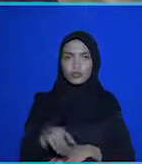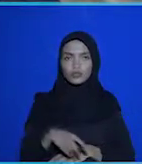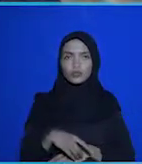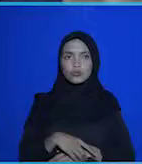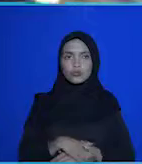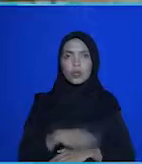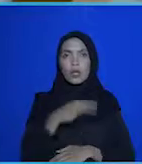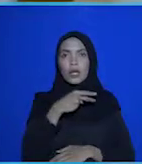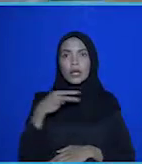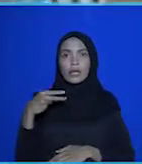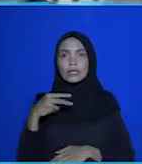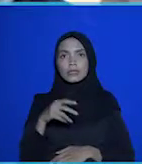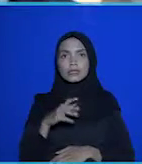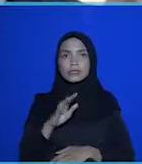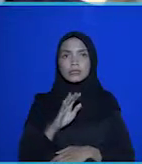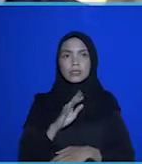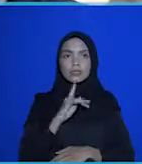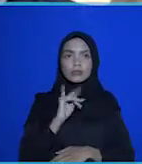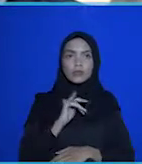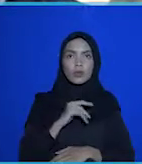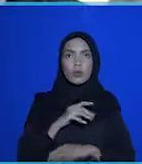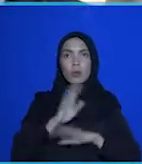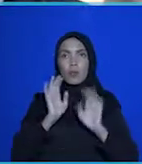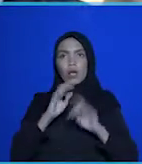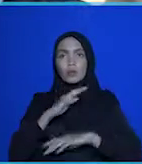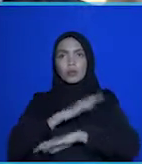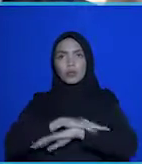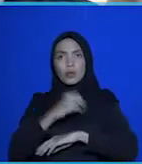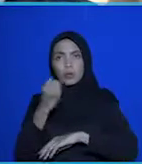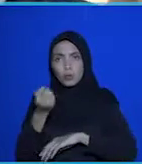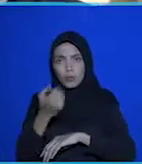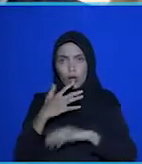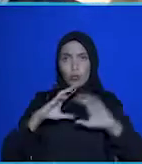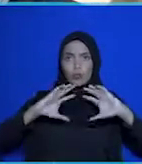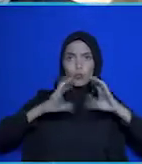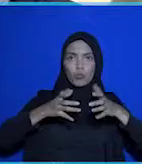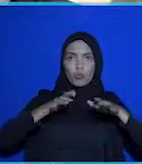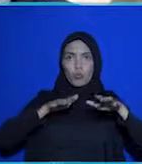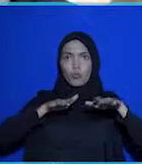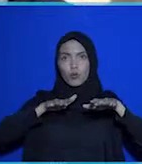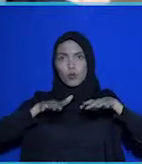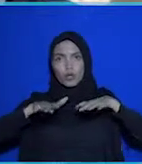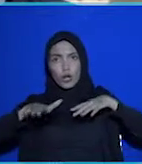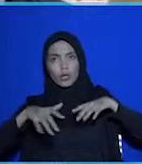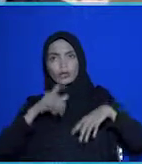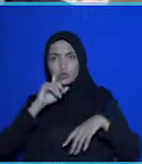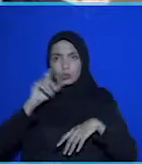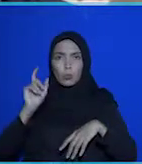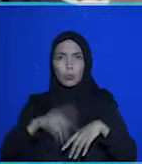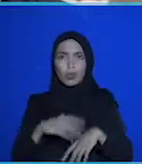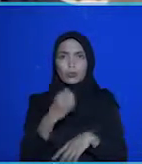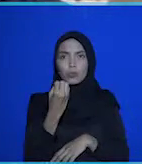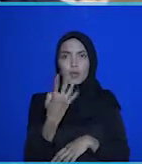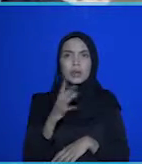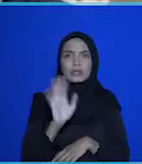panik. Dan artinya tidak perlu terlalu mudah termakan berita bahwa bumi sedang bergerak